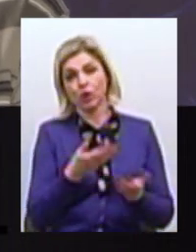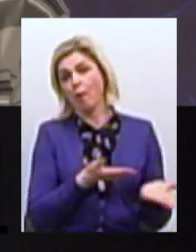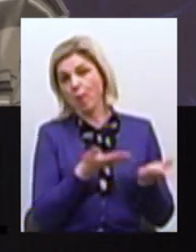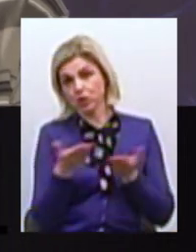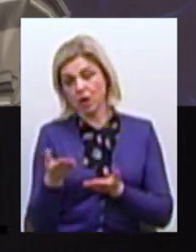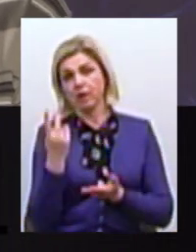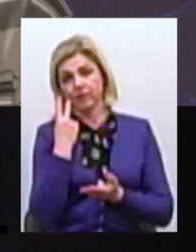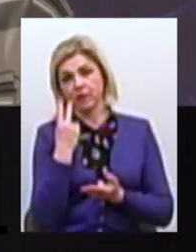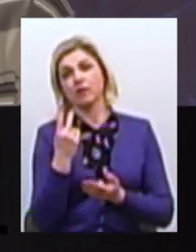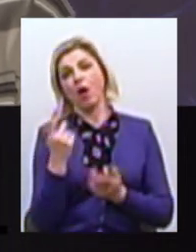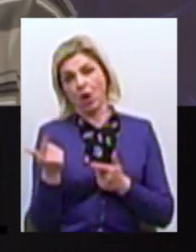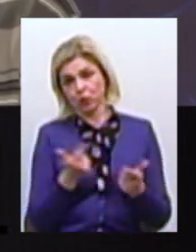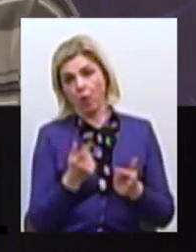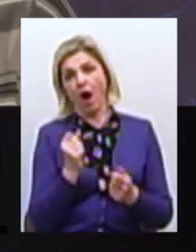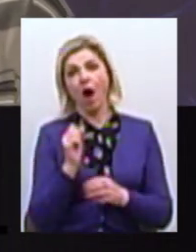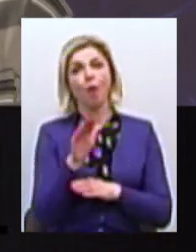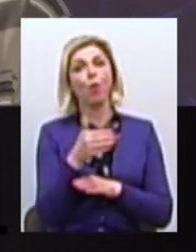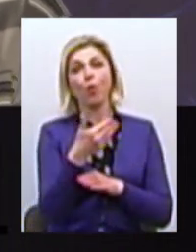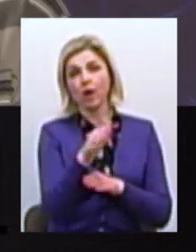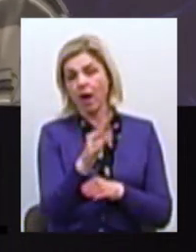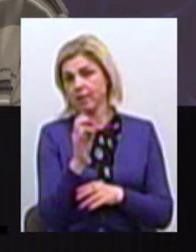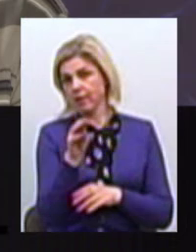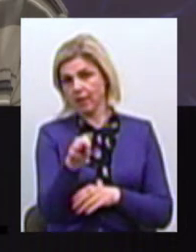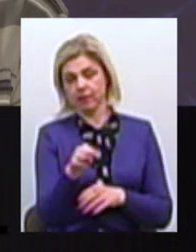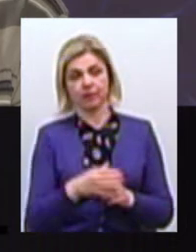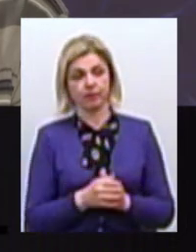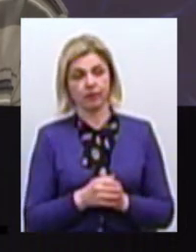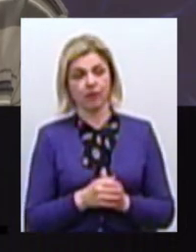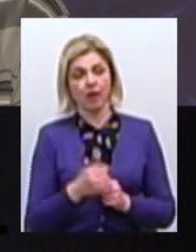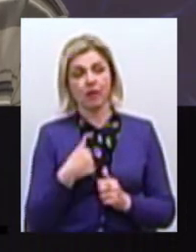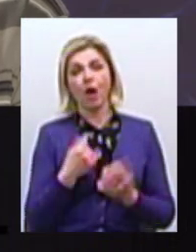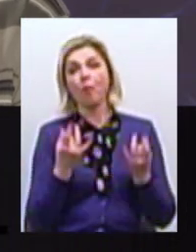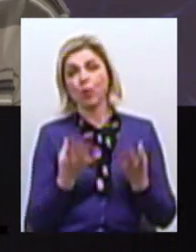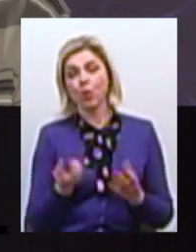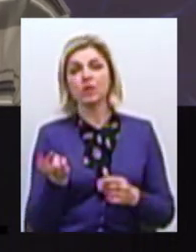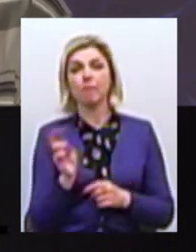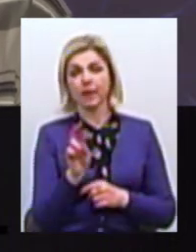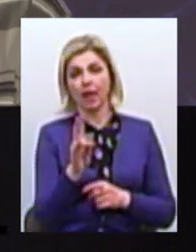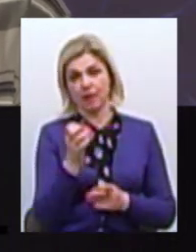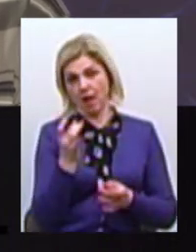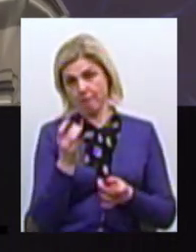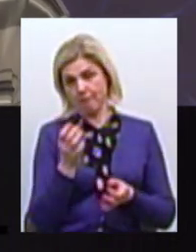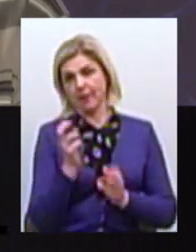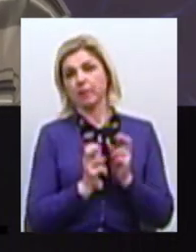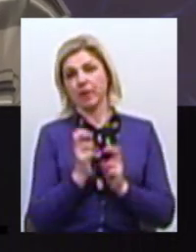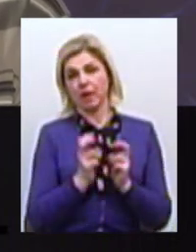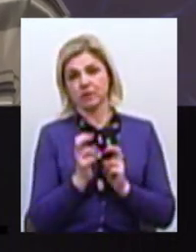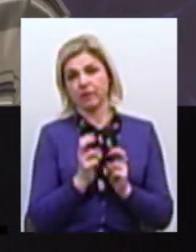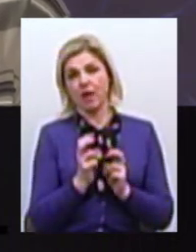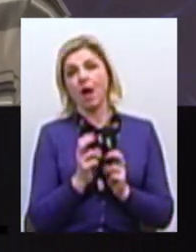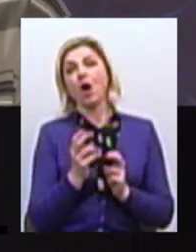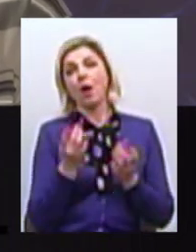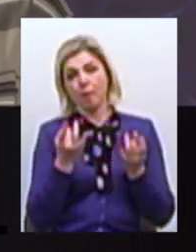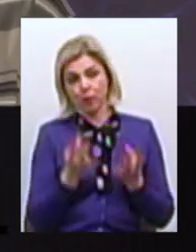готовы. Просто погулять – нет. А я не казала мету визиту, я просто сказала прийти на підприємство. Смотря с какой чого целью? Я ще не сказала. Ви